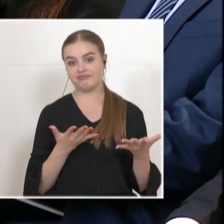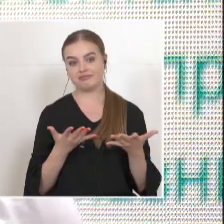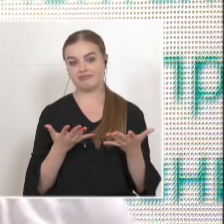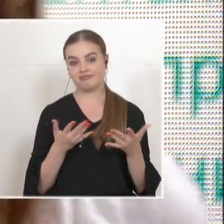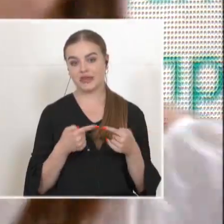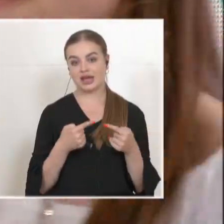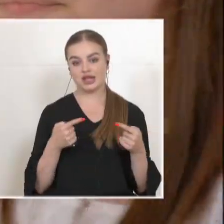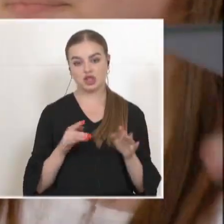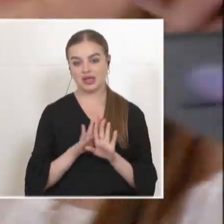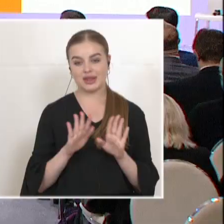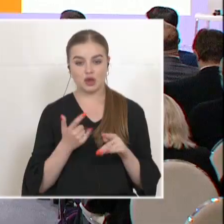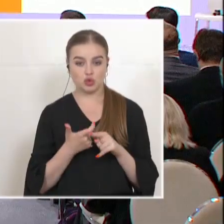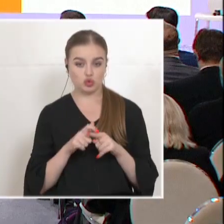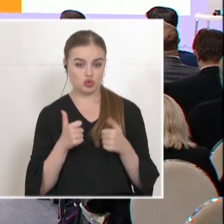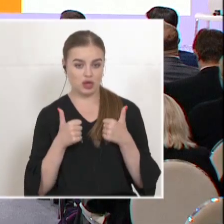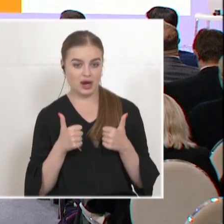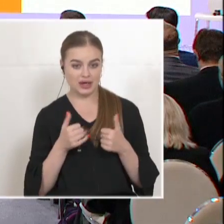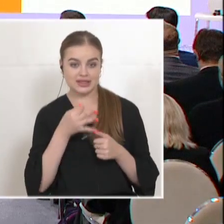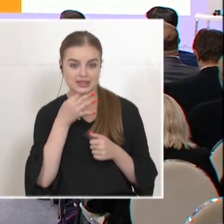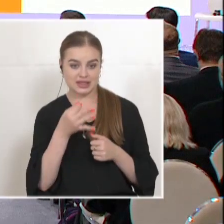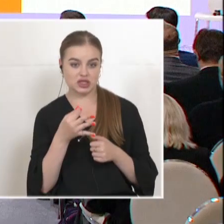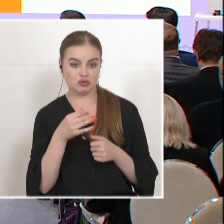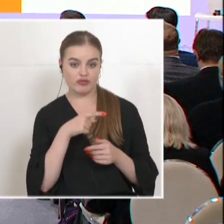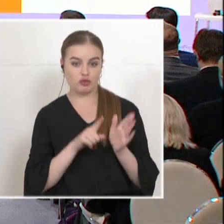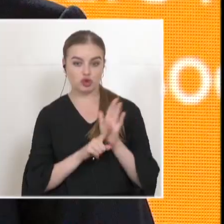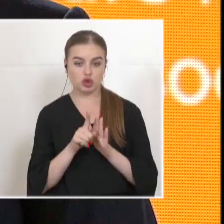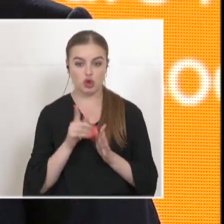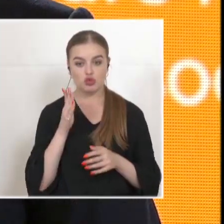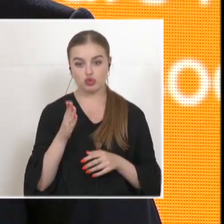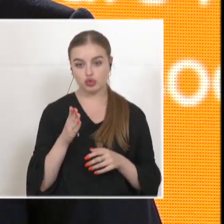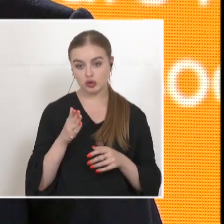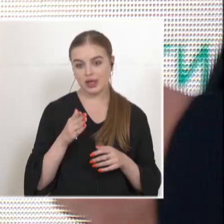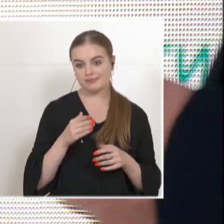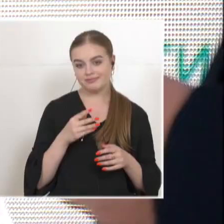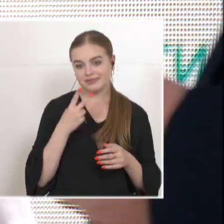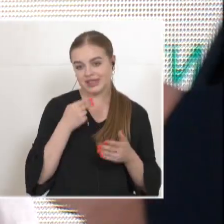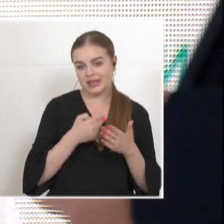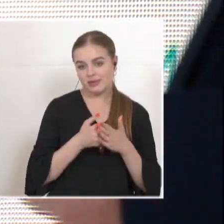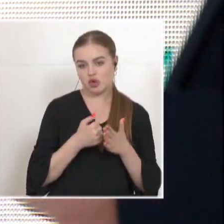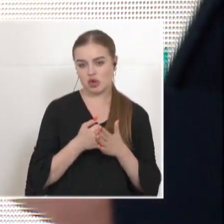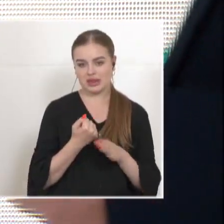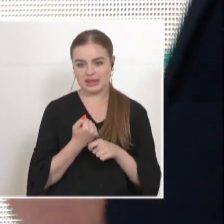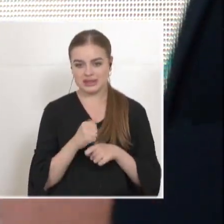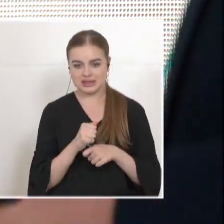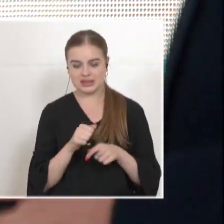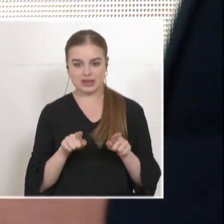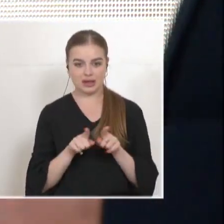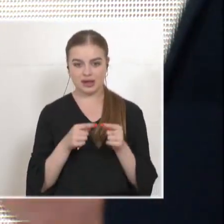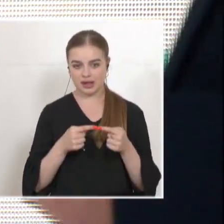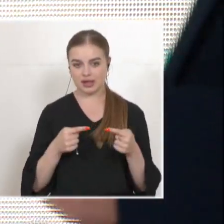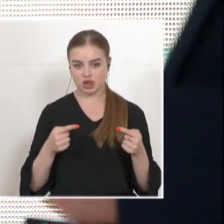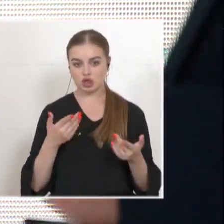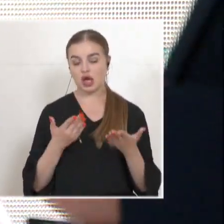якихось речей не дуже гарних, скажімо, вони починають бути схильними до насилля і таке інше.